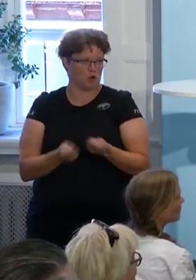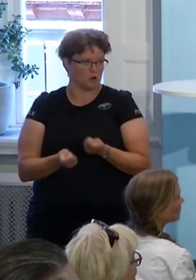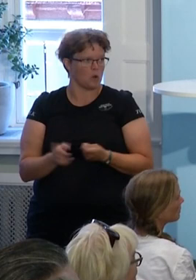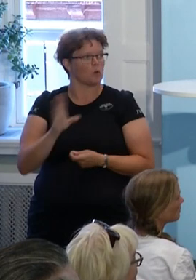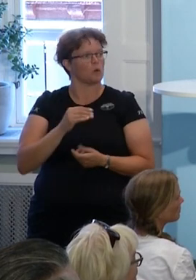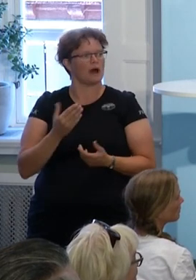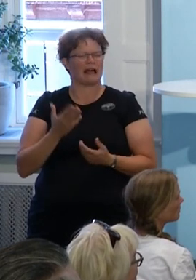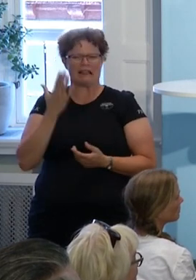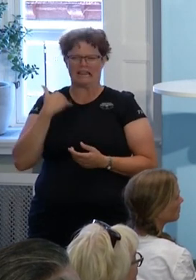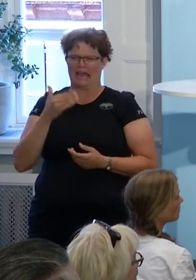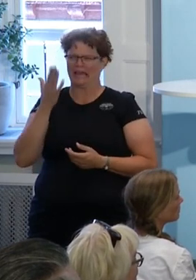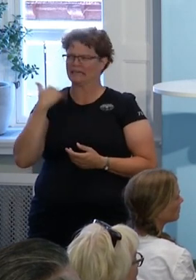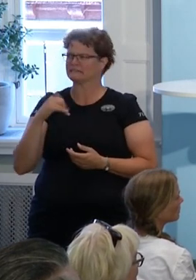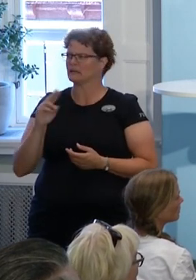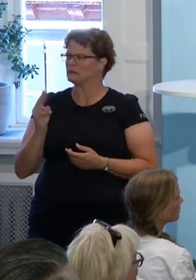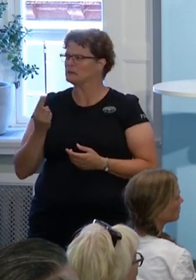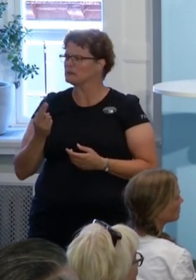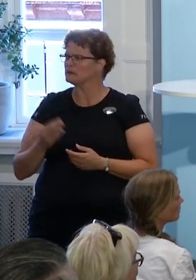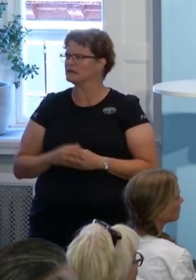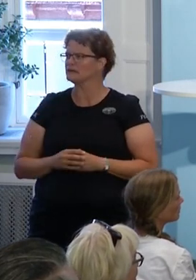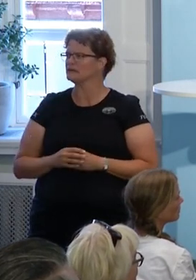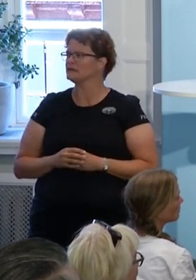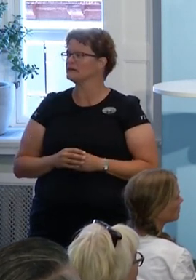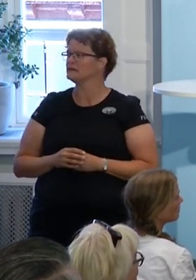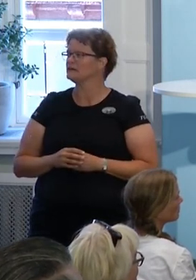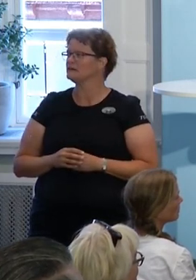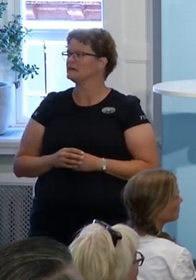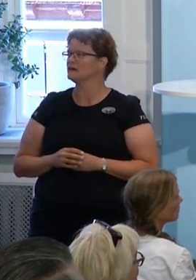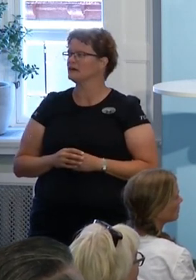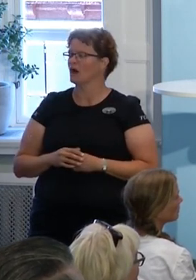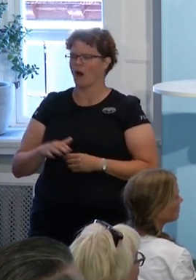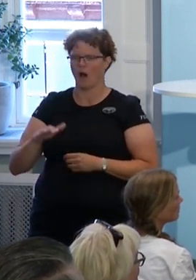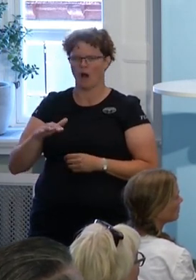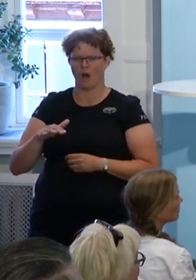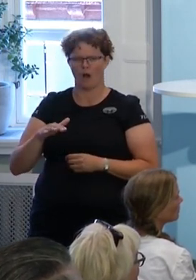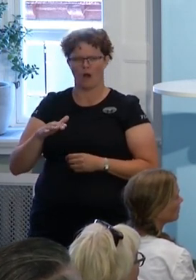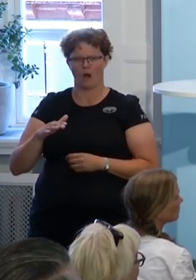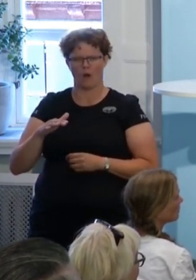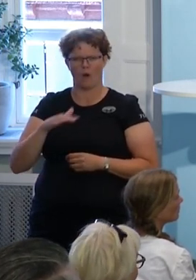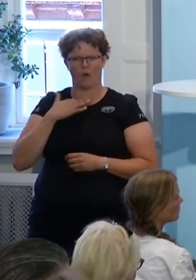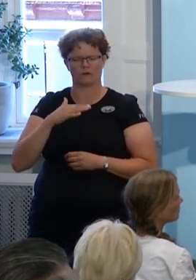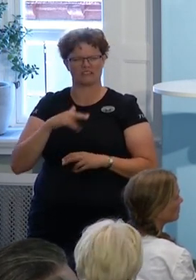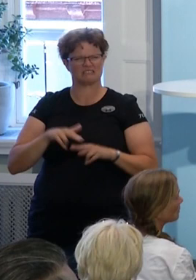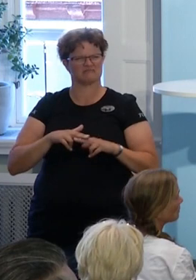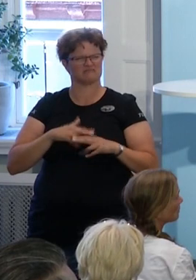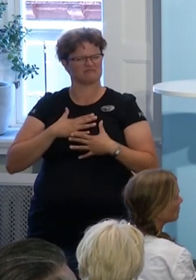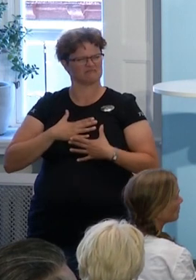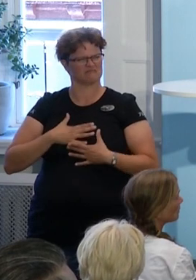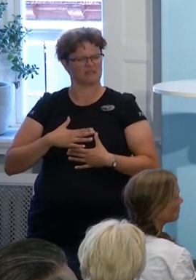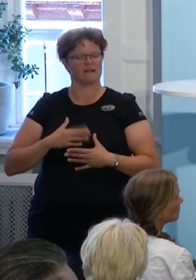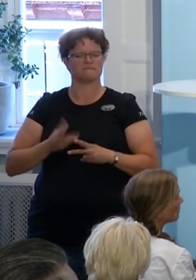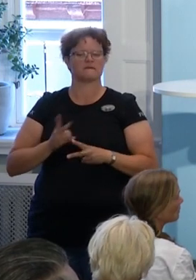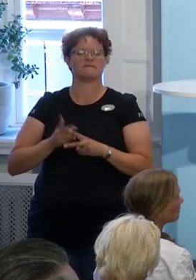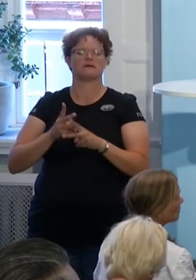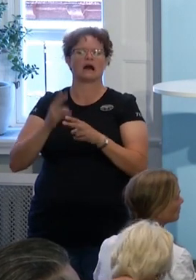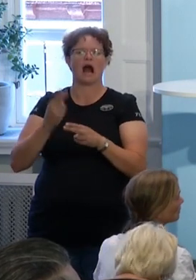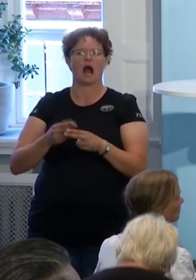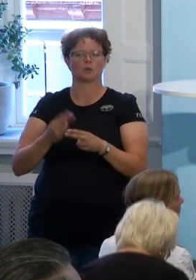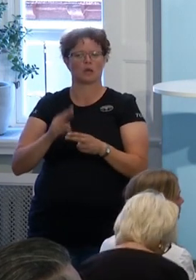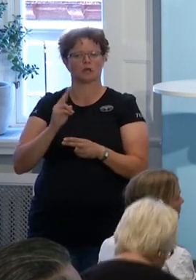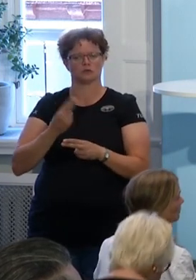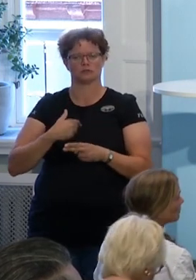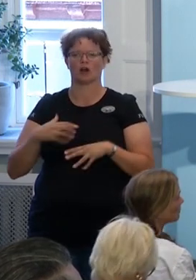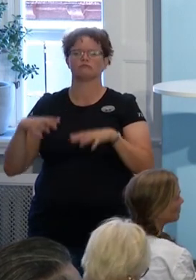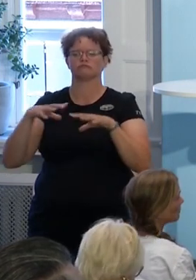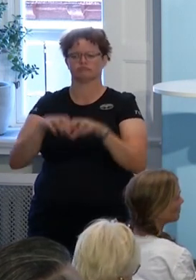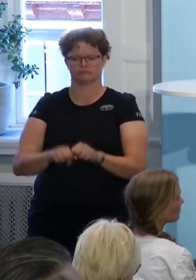det ganska länge sedan nu. Och det är med en otäck känsla av stigande aktualitet som jag tar mig an